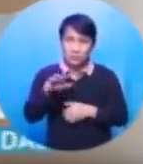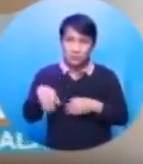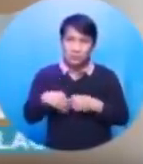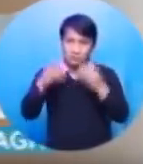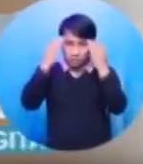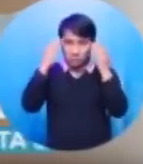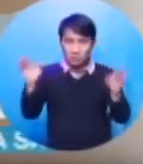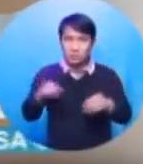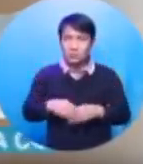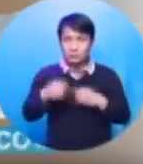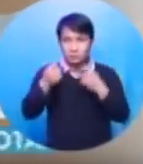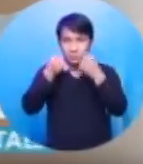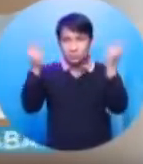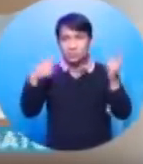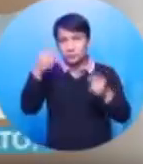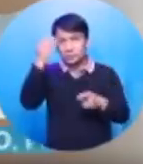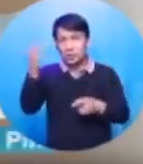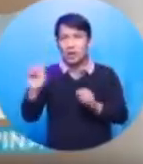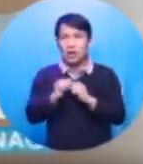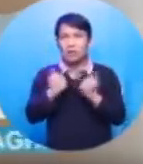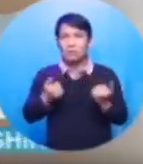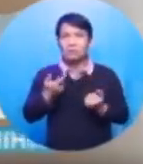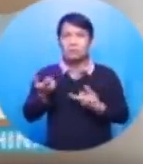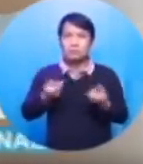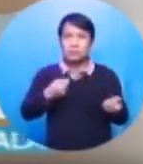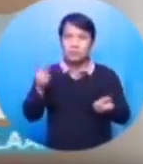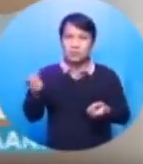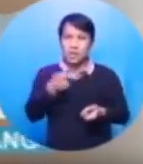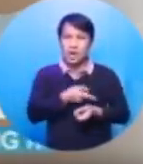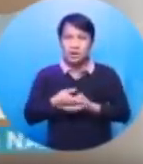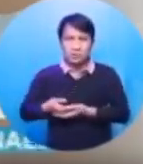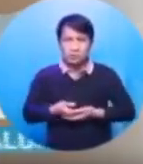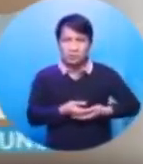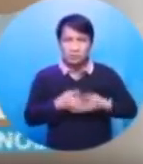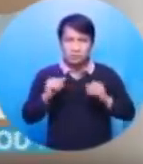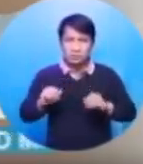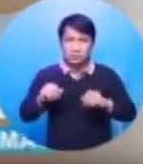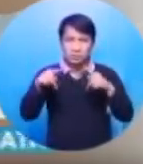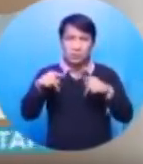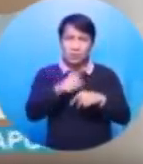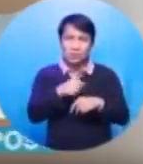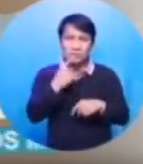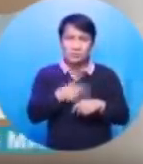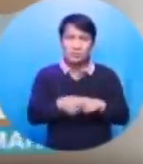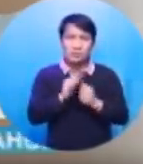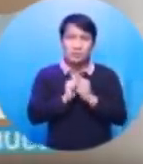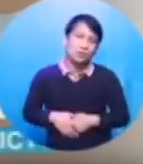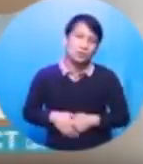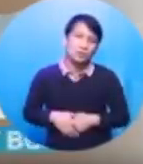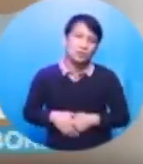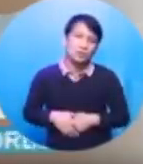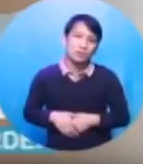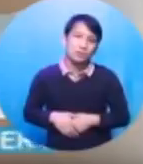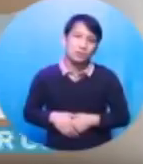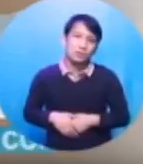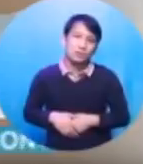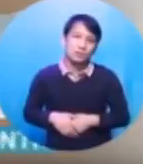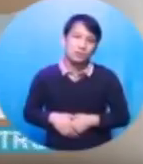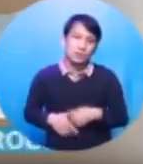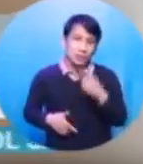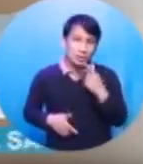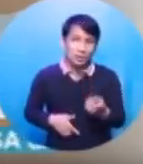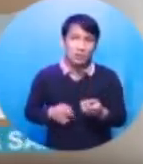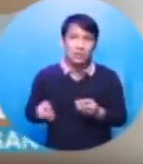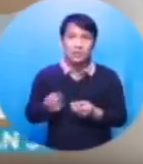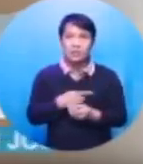Hindi ko alam, nabulaga ako. Paano yan? Meron kayong babying na inampon, kaya, so damay si baby rito. Kaya nga po, sir,